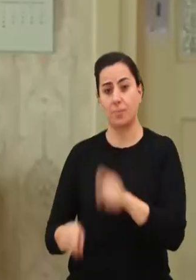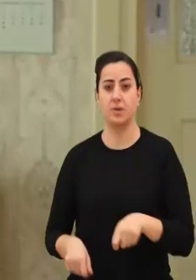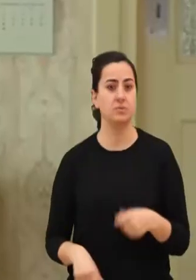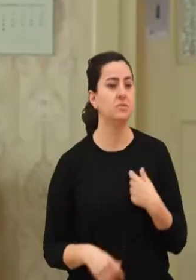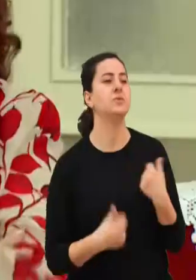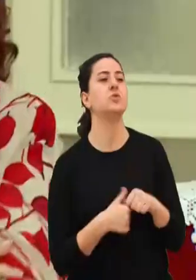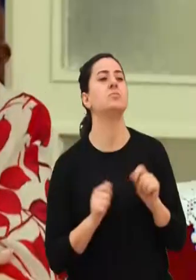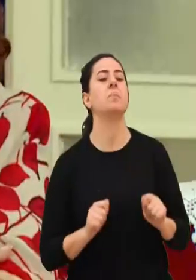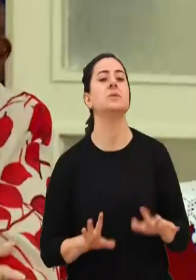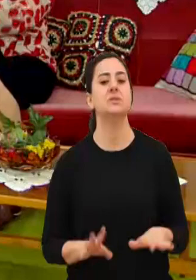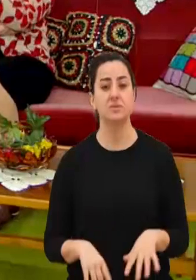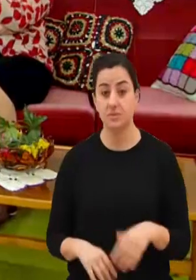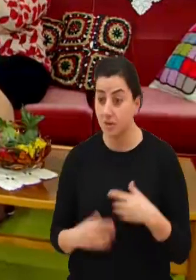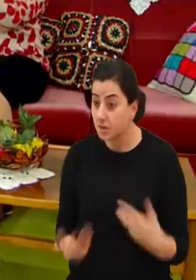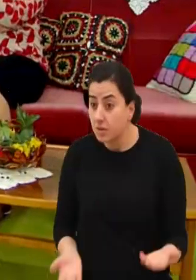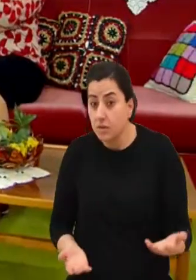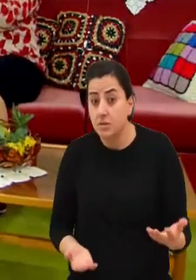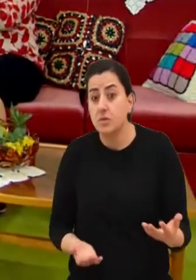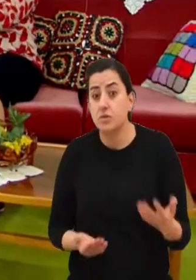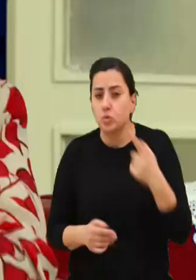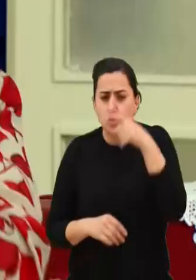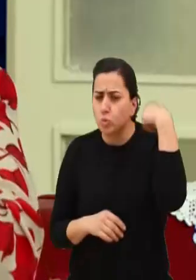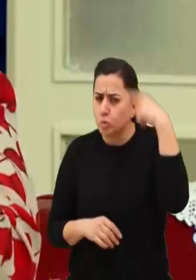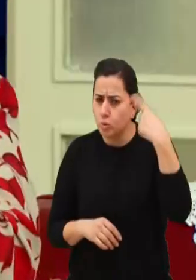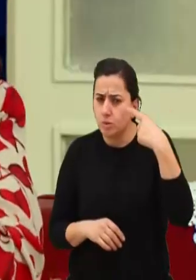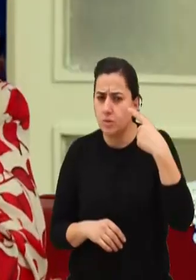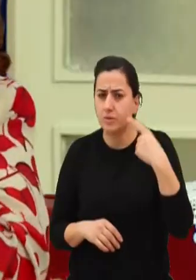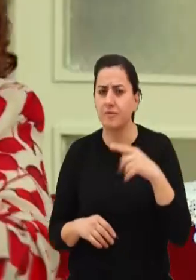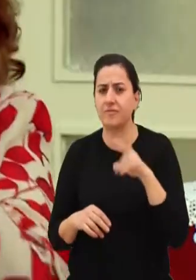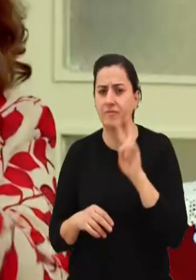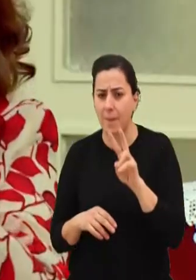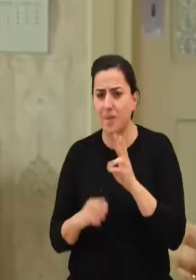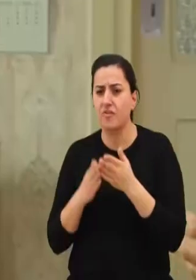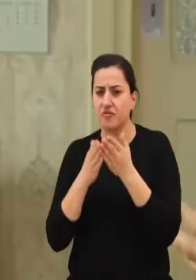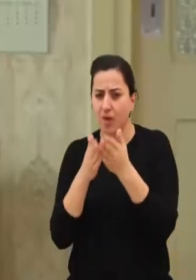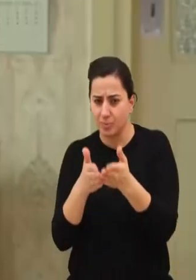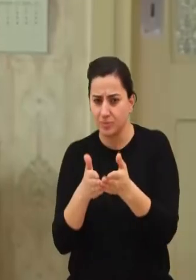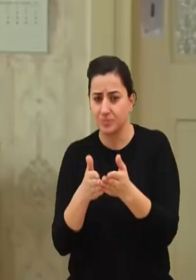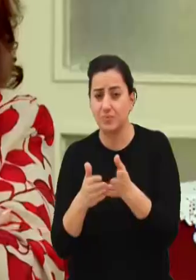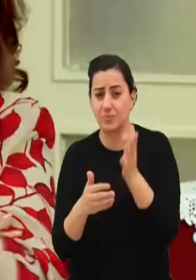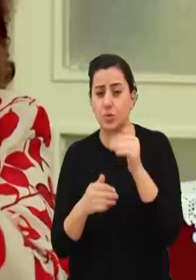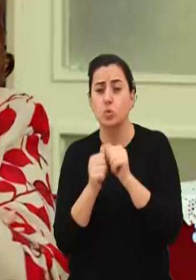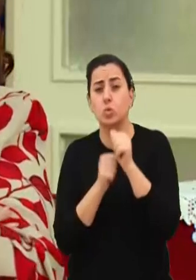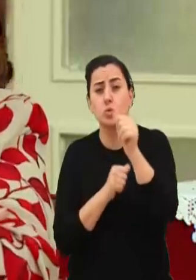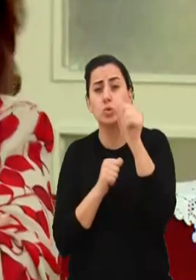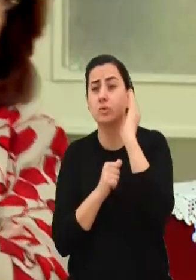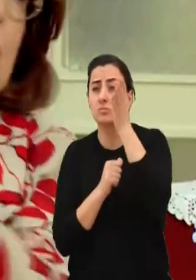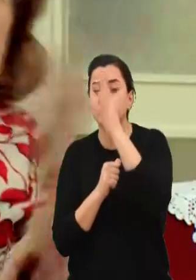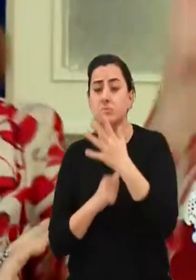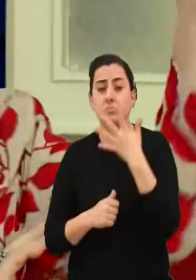Yapmaz. Ya, yani düşünün, Fehmi Bey de gemide olsa, böyle çok uzaklara